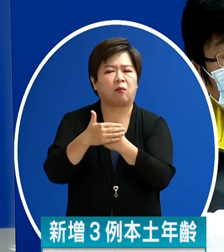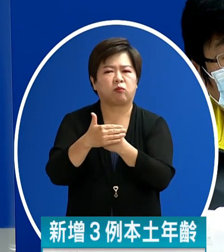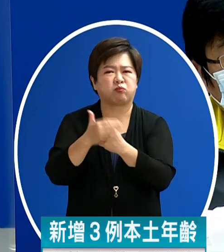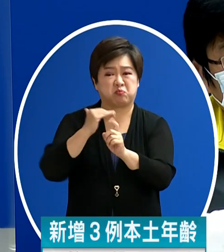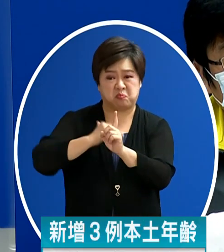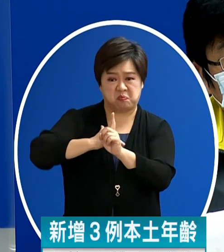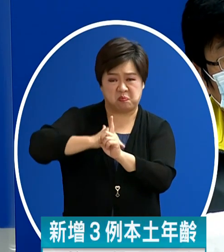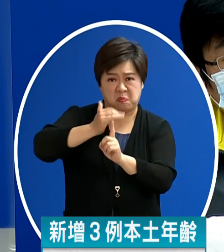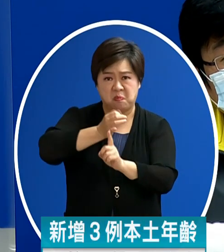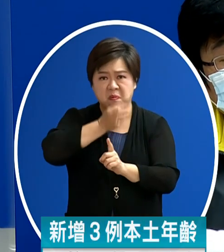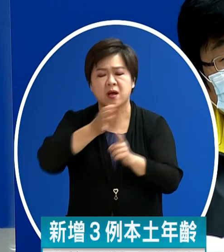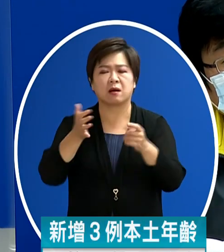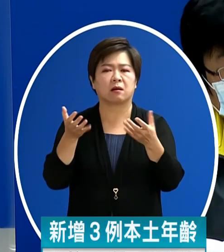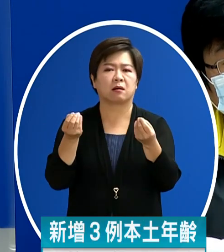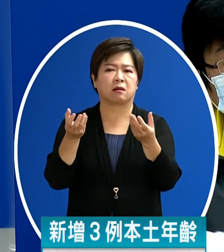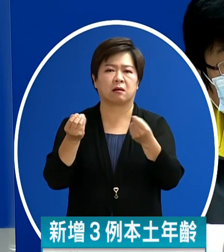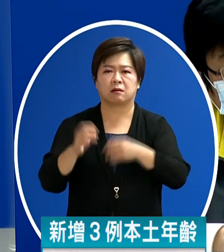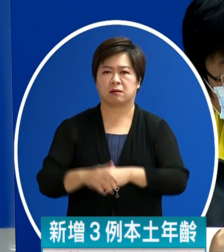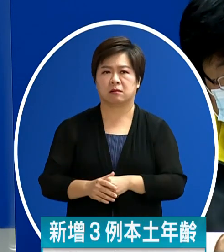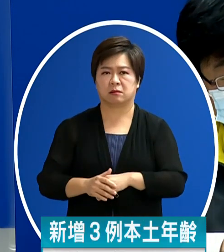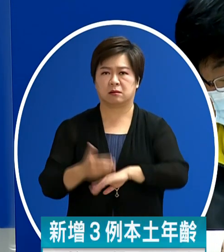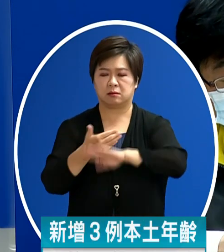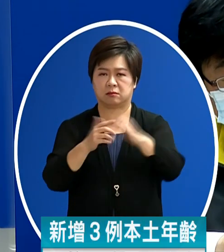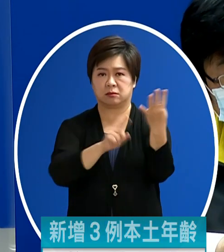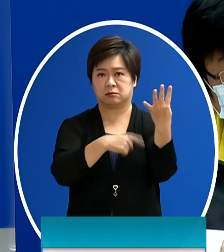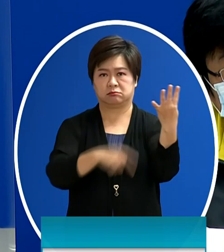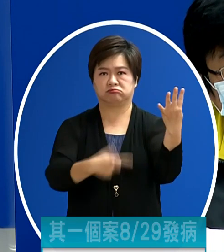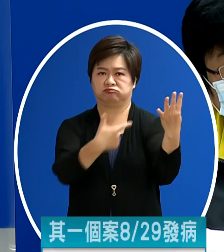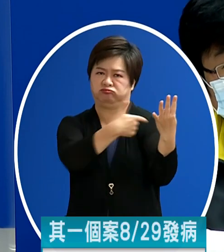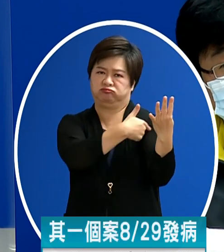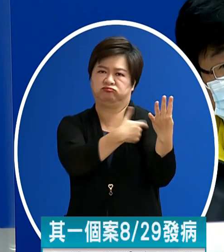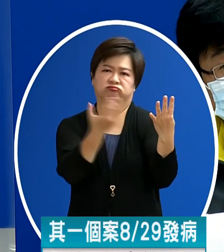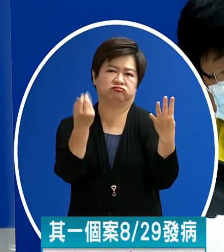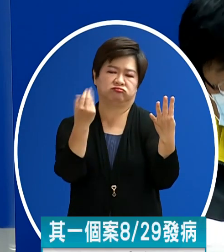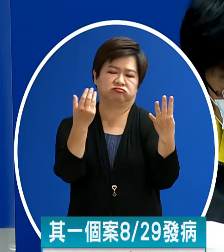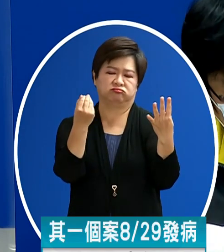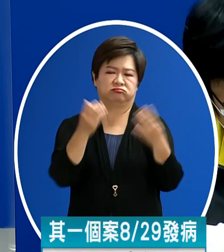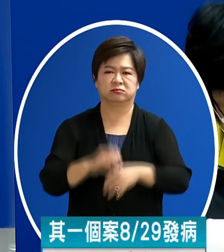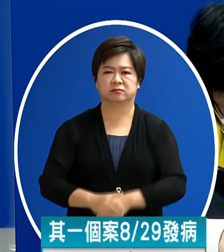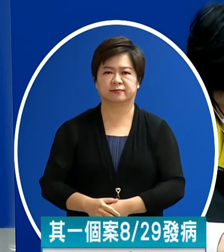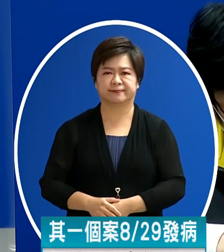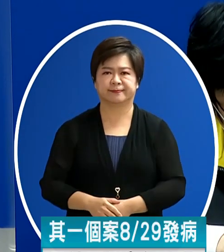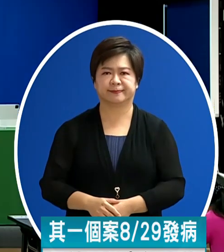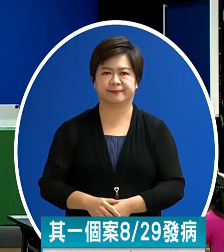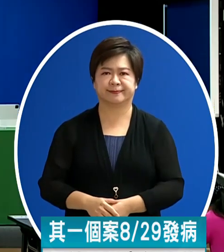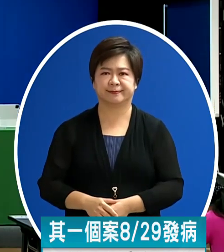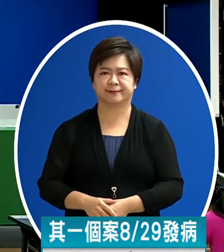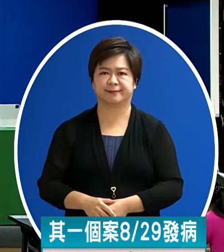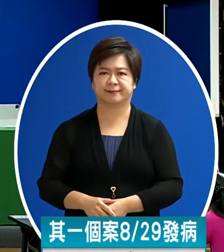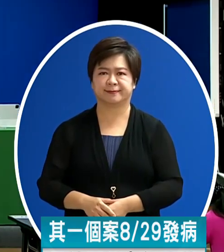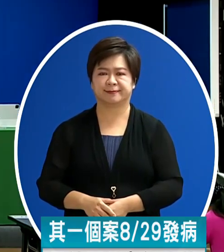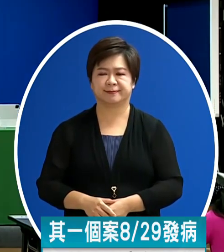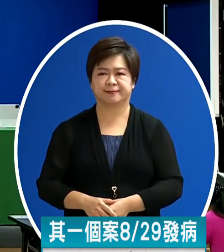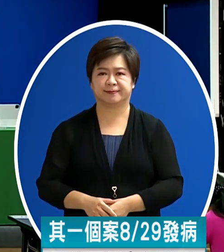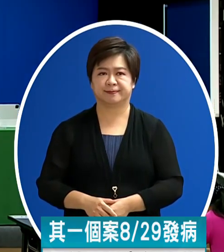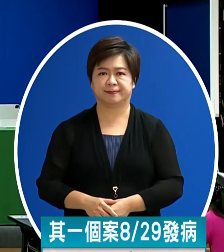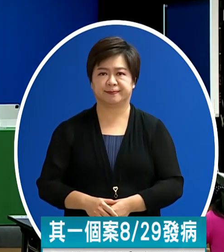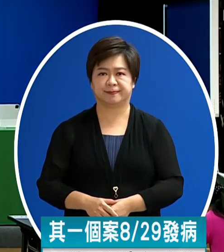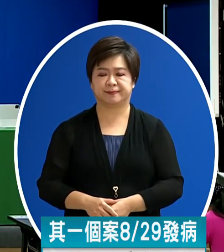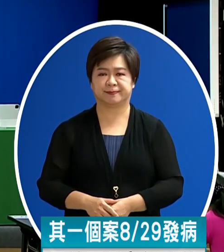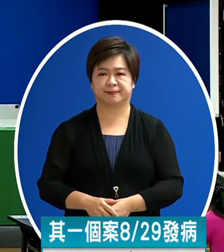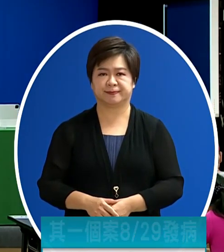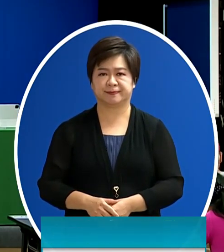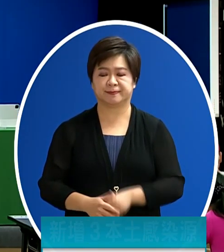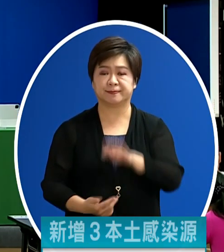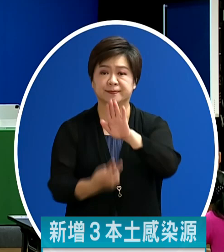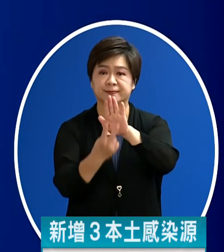有足够形成，其他四例都没有接种过这个 COVID-19 的疫苗。 那不良事件的反